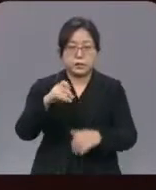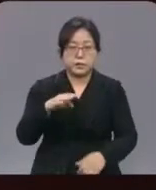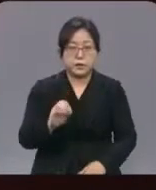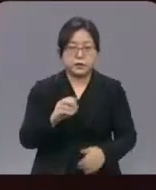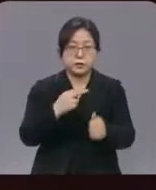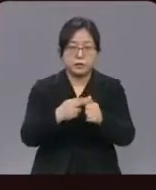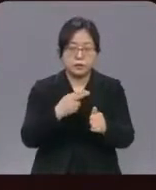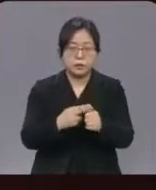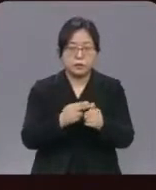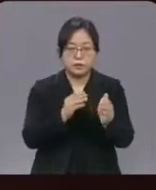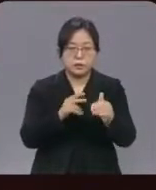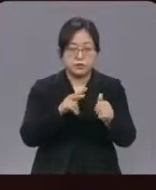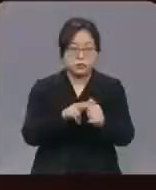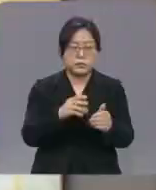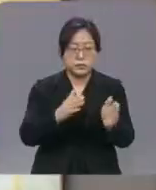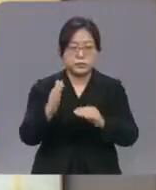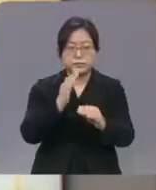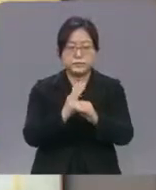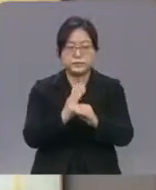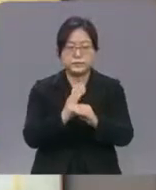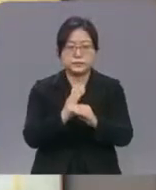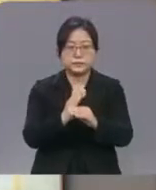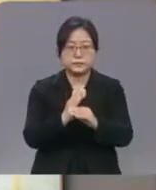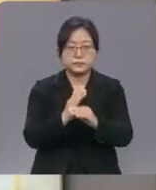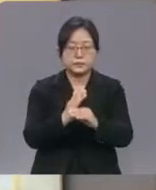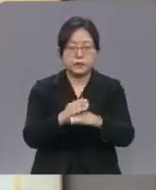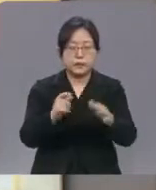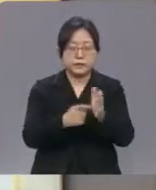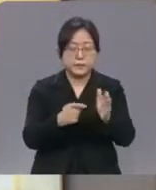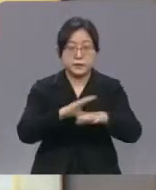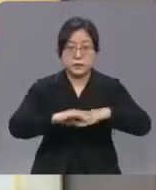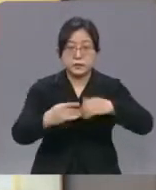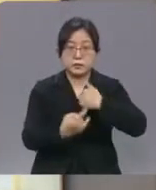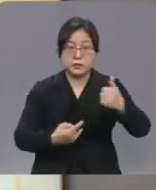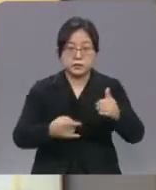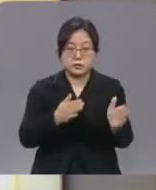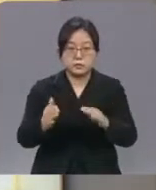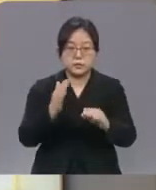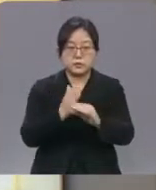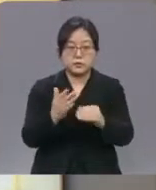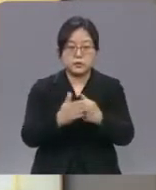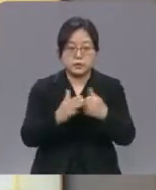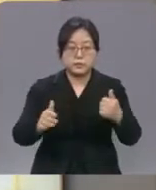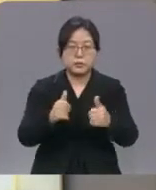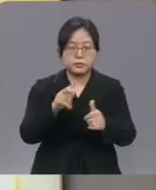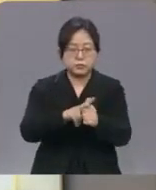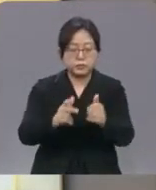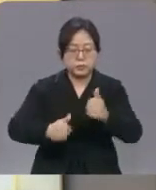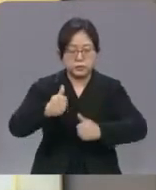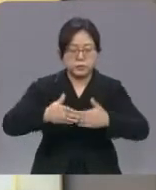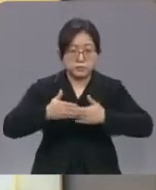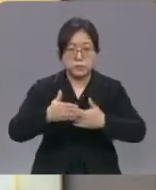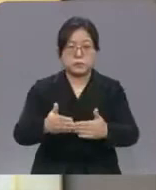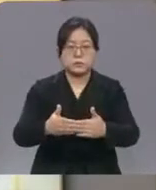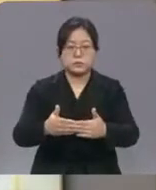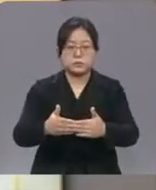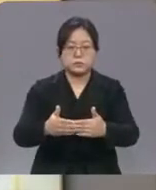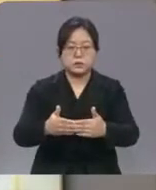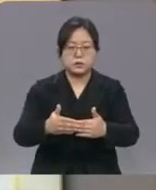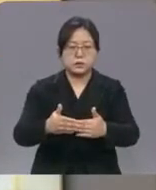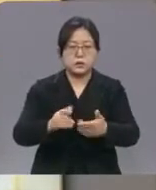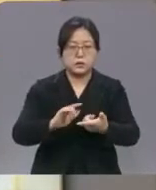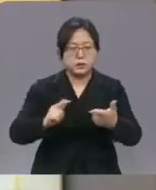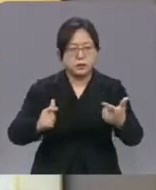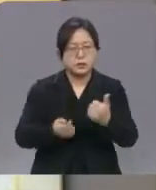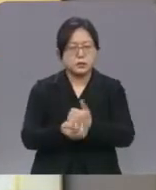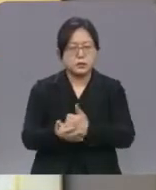교수도 출마를 준비하고 있습니다. 비대위 체제로 이행을 했기 때문에 경선 과정에서 변수가